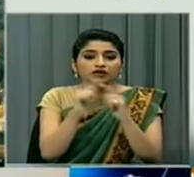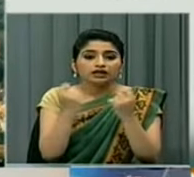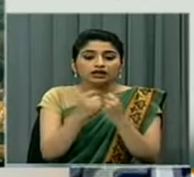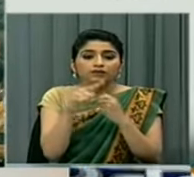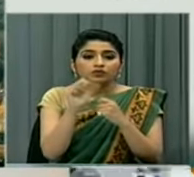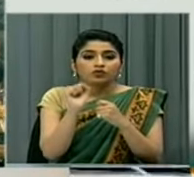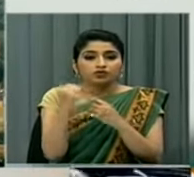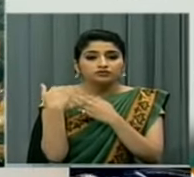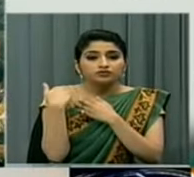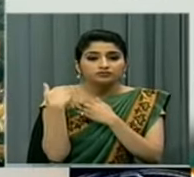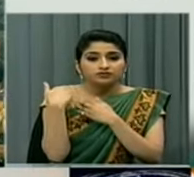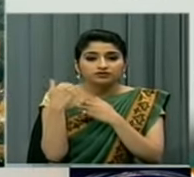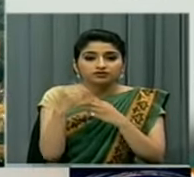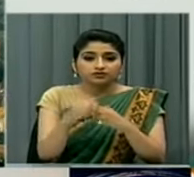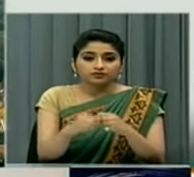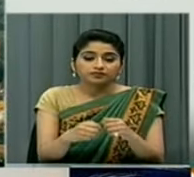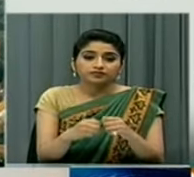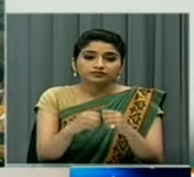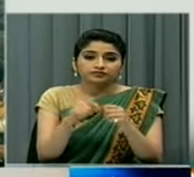सीआईएसएफ की ट्रेनिंग में है।